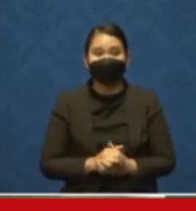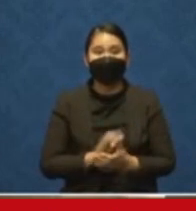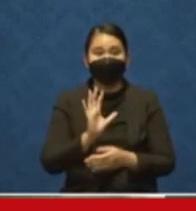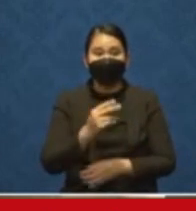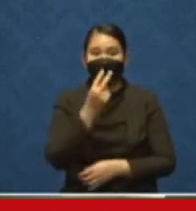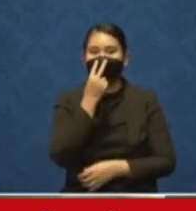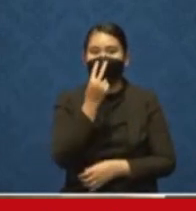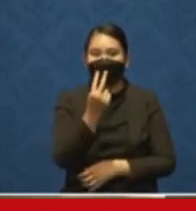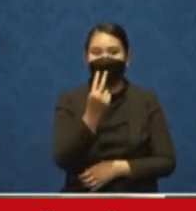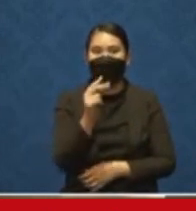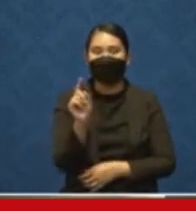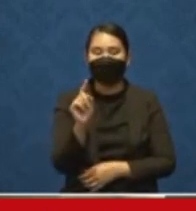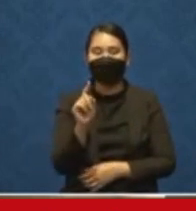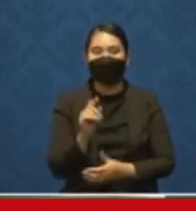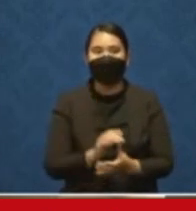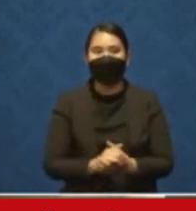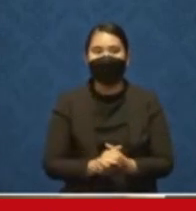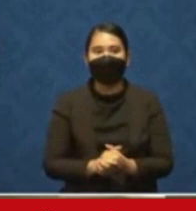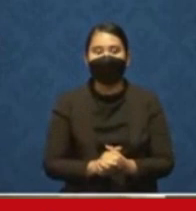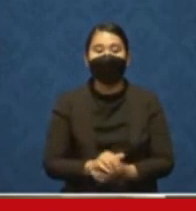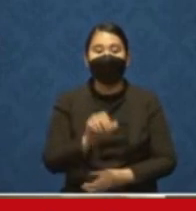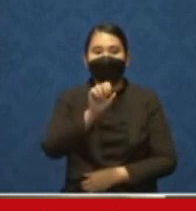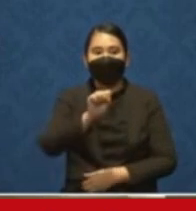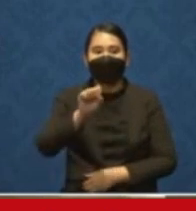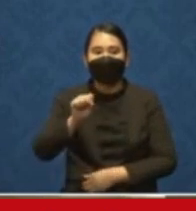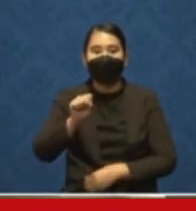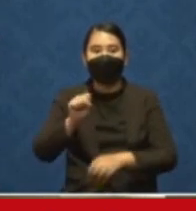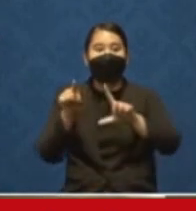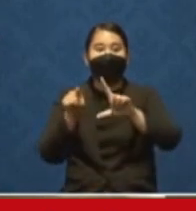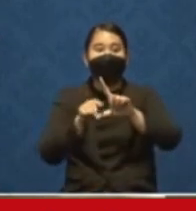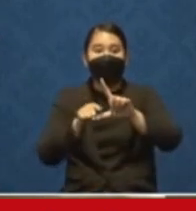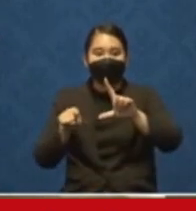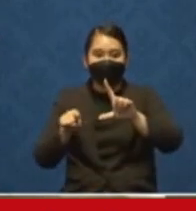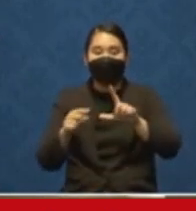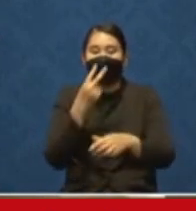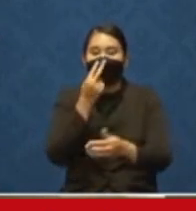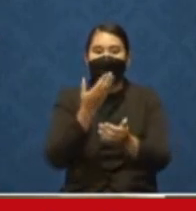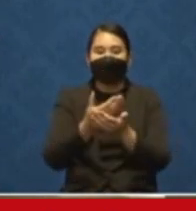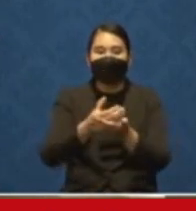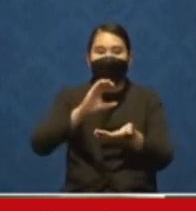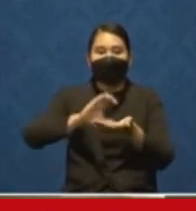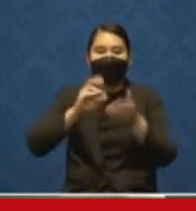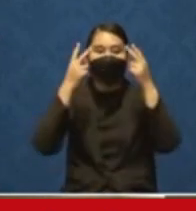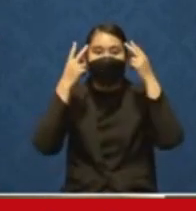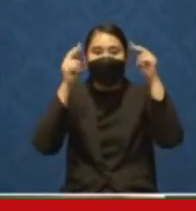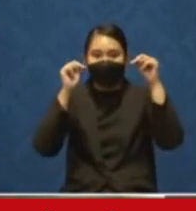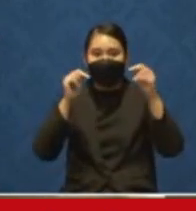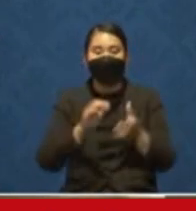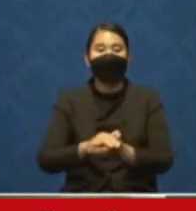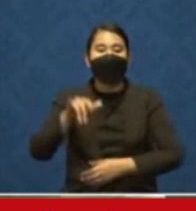ทุจริตนะครับนอกจากนี้ตอนประธานที่พร้อมครับท่านไปดูกรณีของ